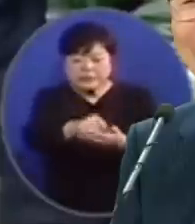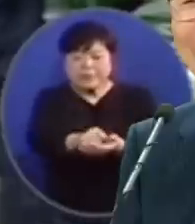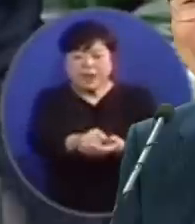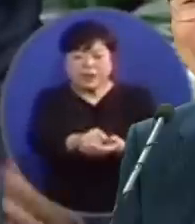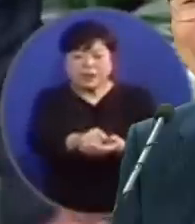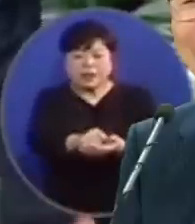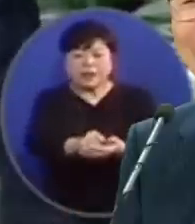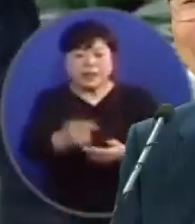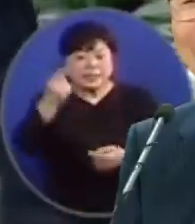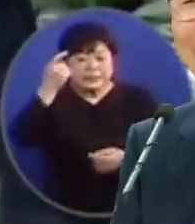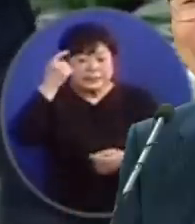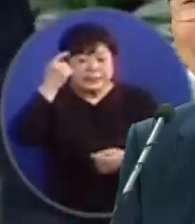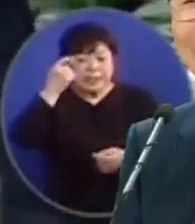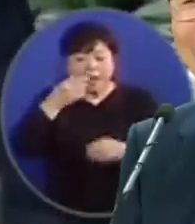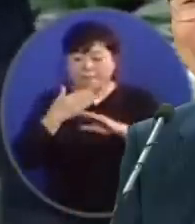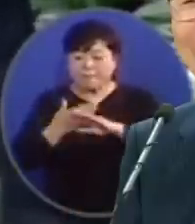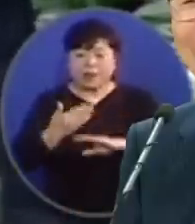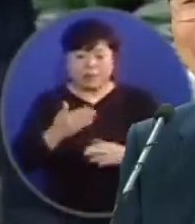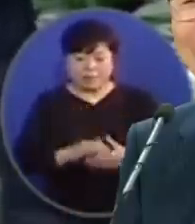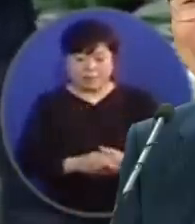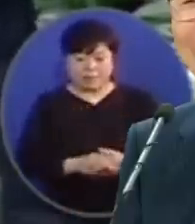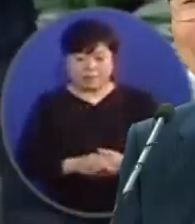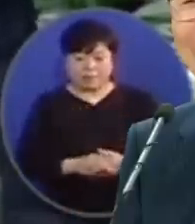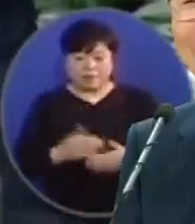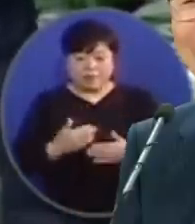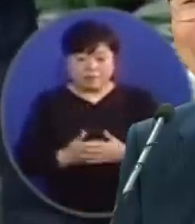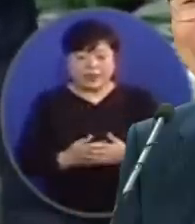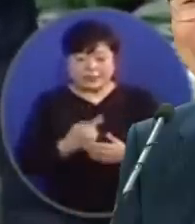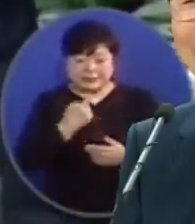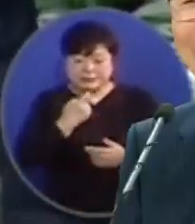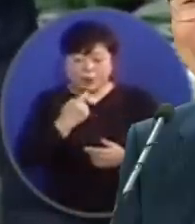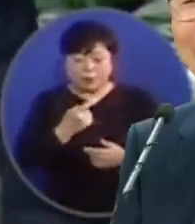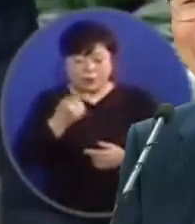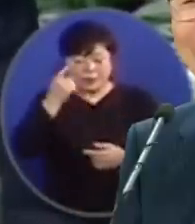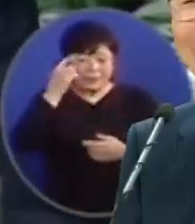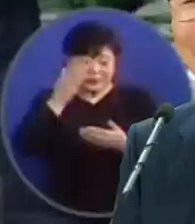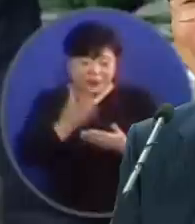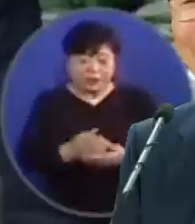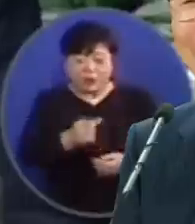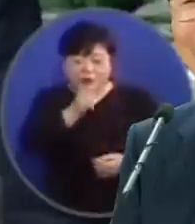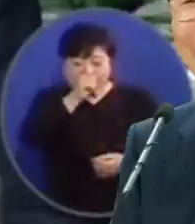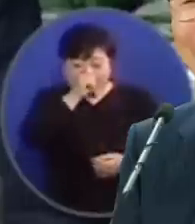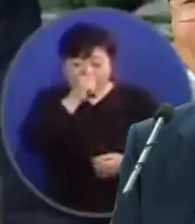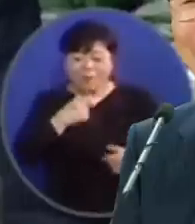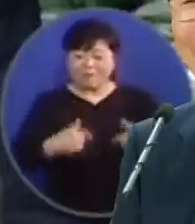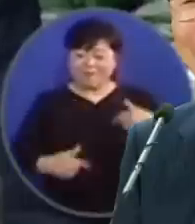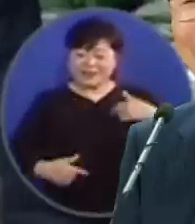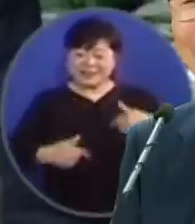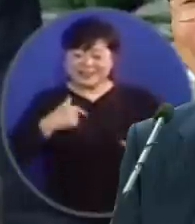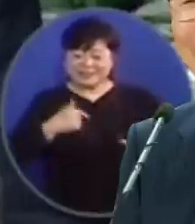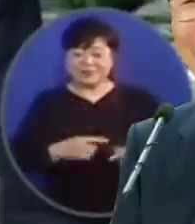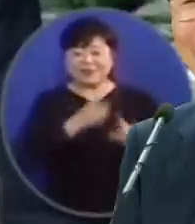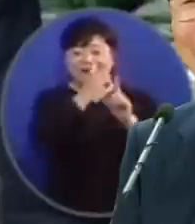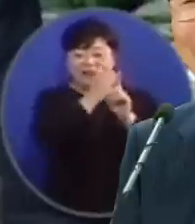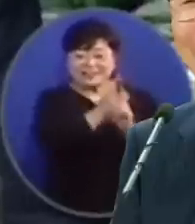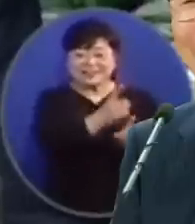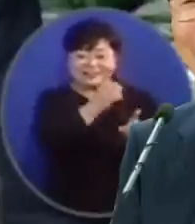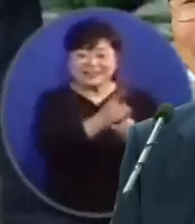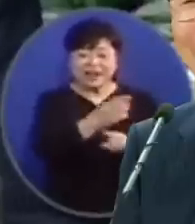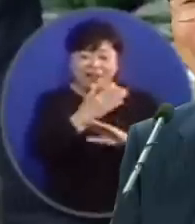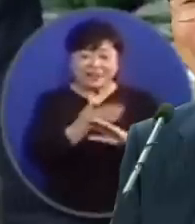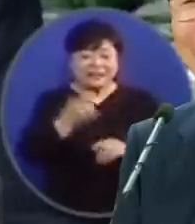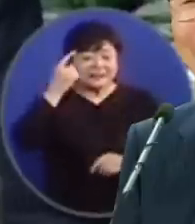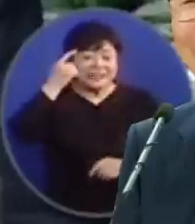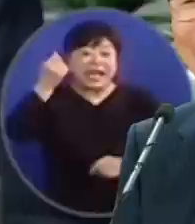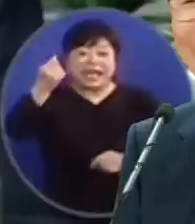것입니다. 생각을 달리해야 되는 것입니다. 불안과 공포를 생각하지 말고 좋은 일, 기쁜 일, 승리하는 일, 다른 일을